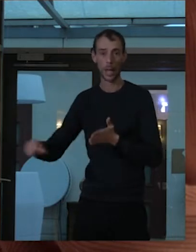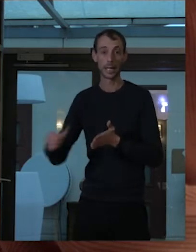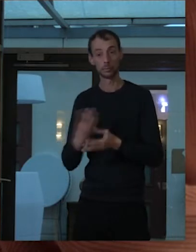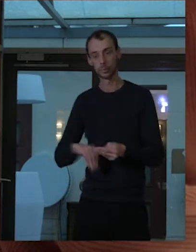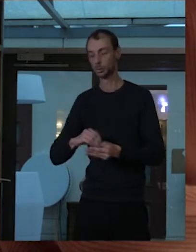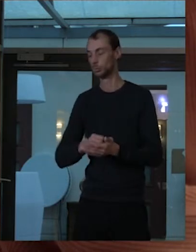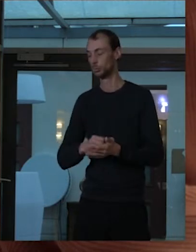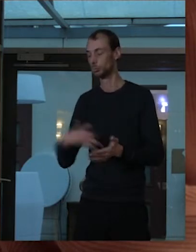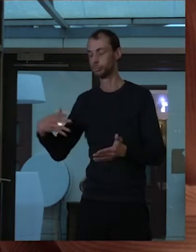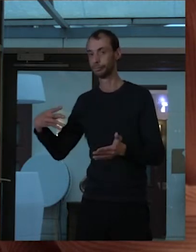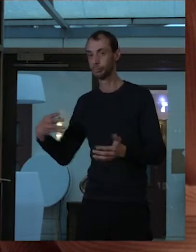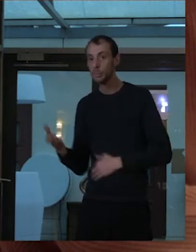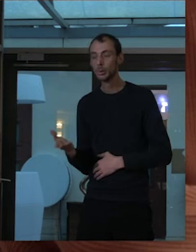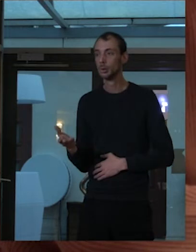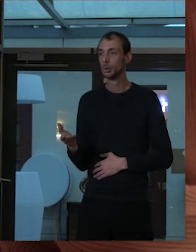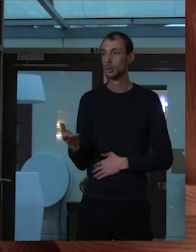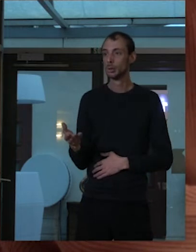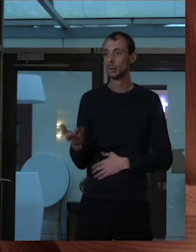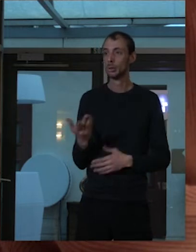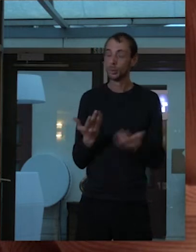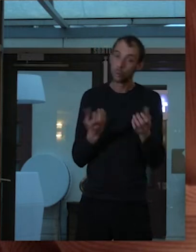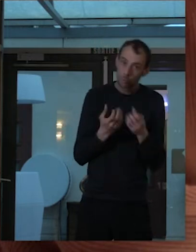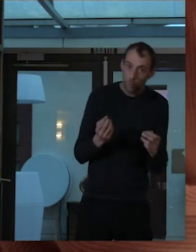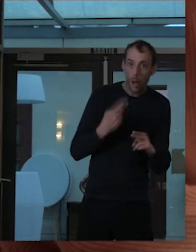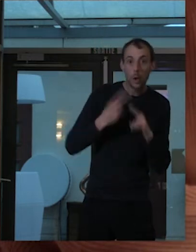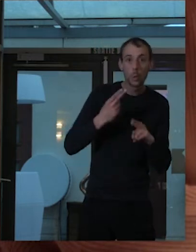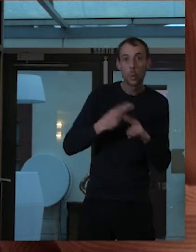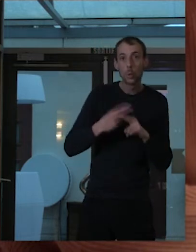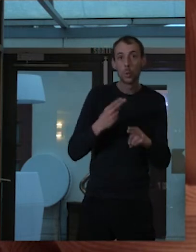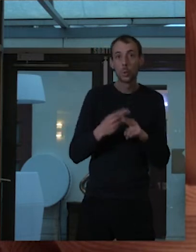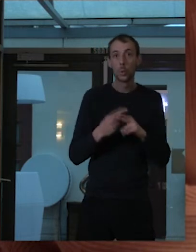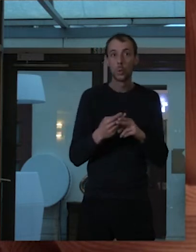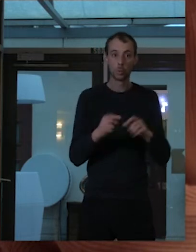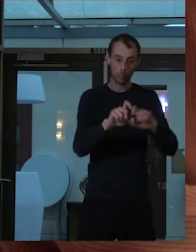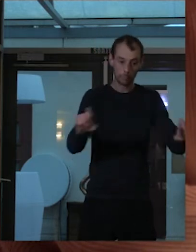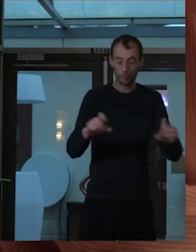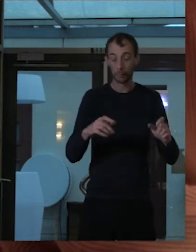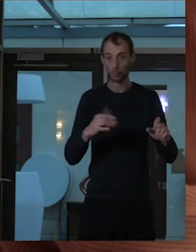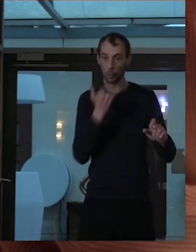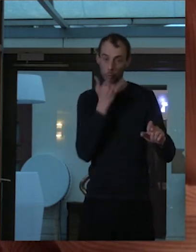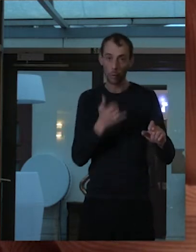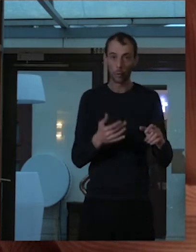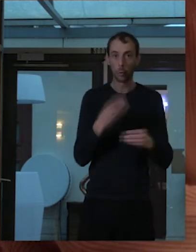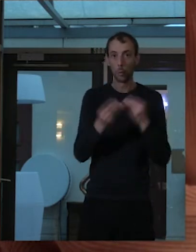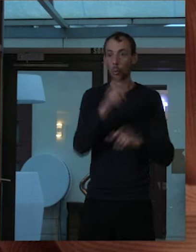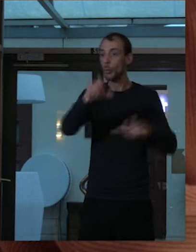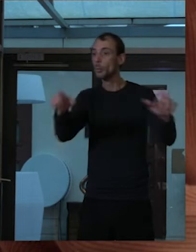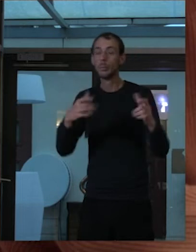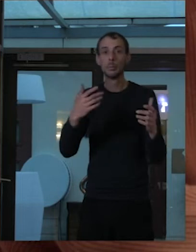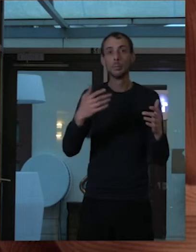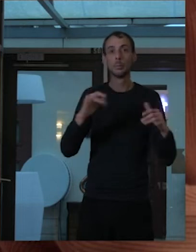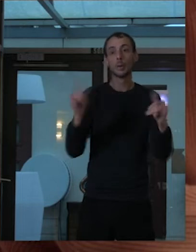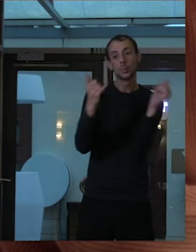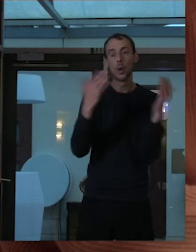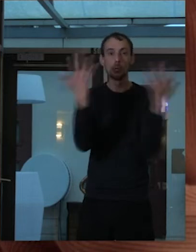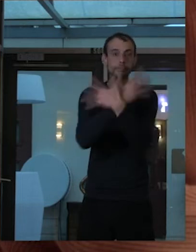cher. La plupart du temps, nos noms sont écorchés, sont mal écrits, on nous confond. Le plus souvent, les éclairages